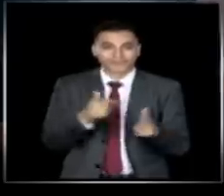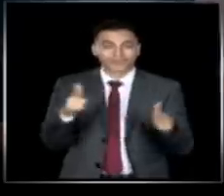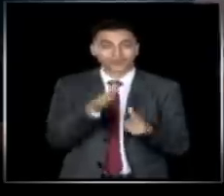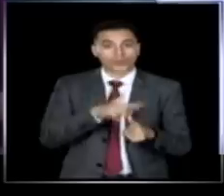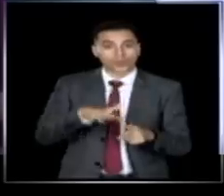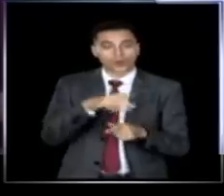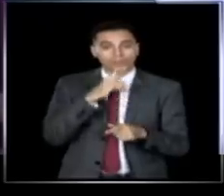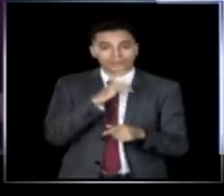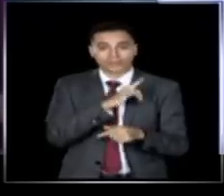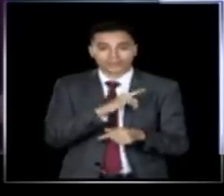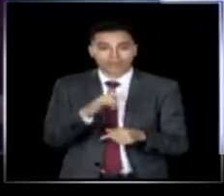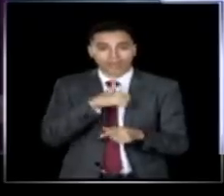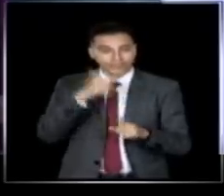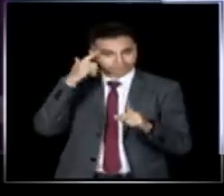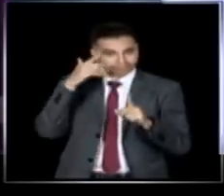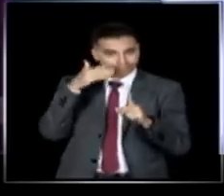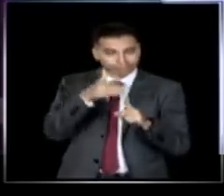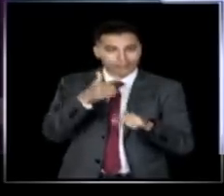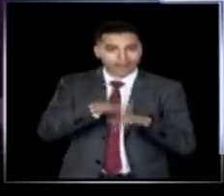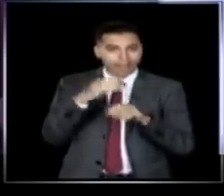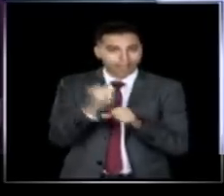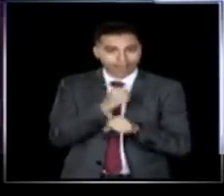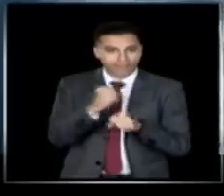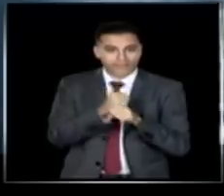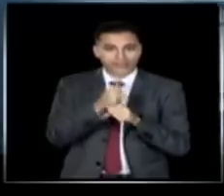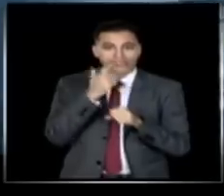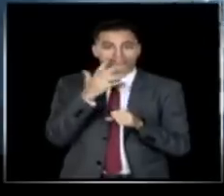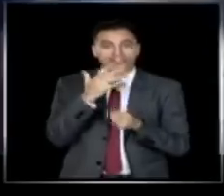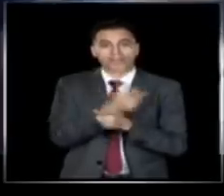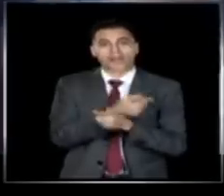ميولنا واتجاهاتنا وعملنا للشباب،